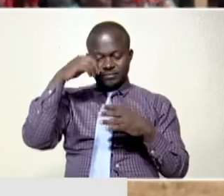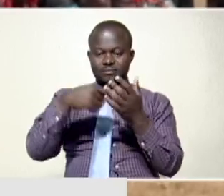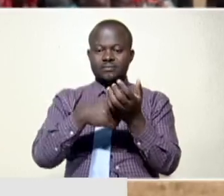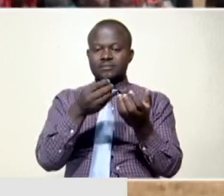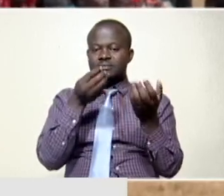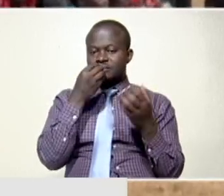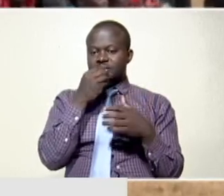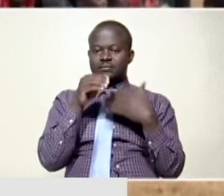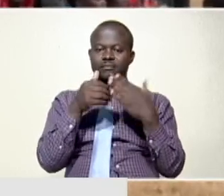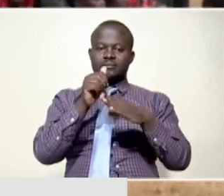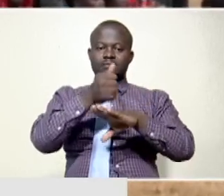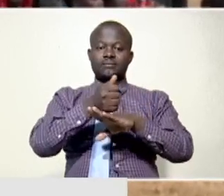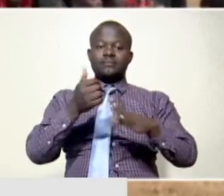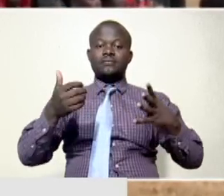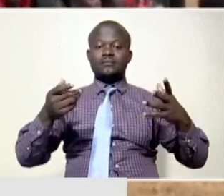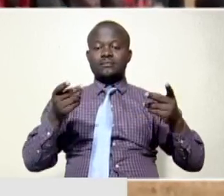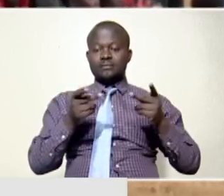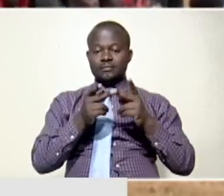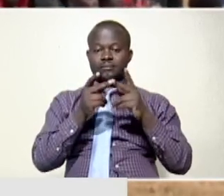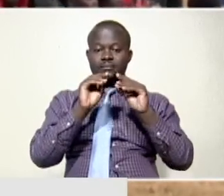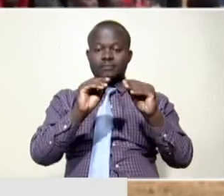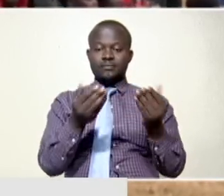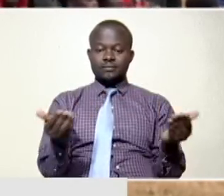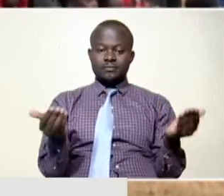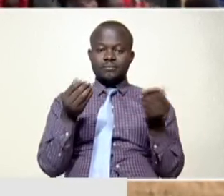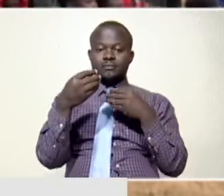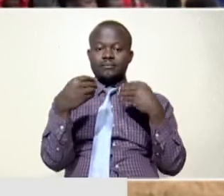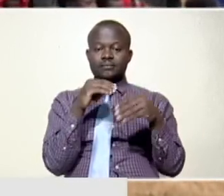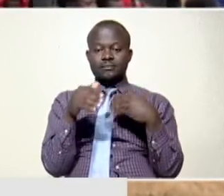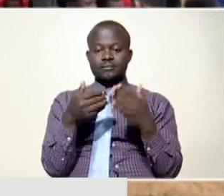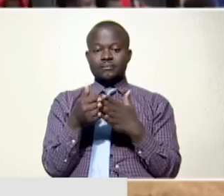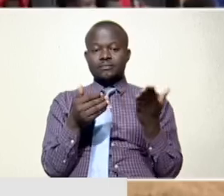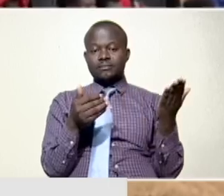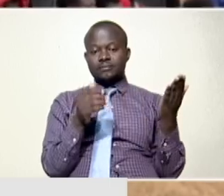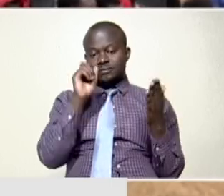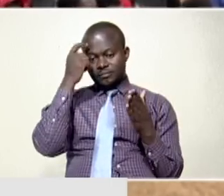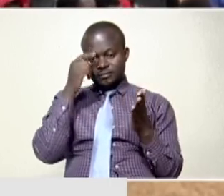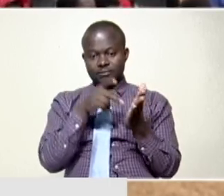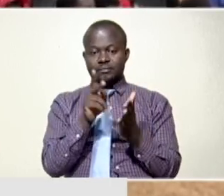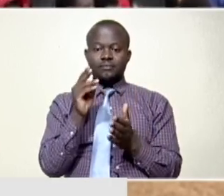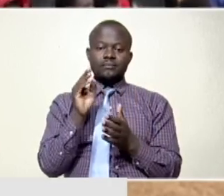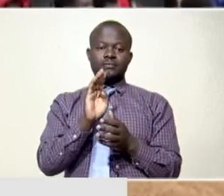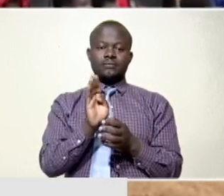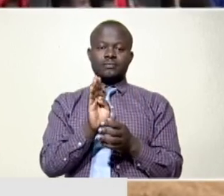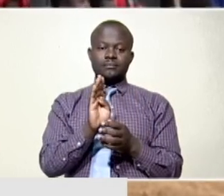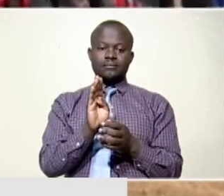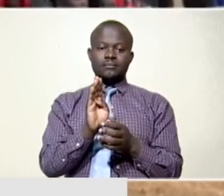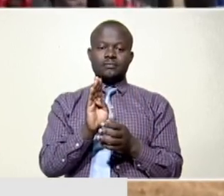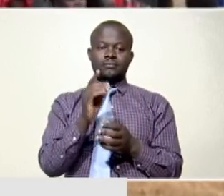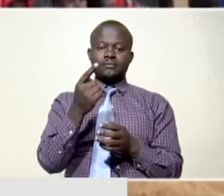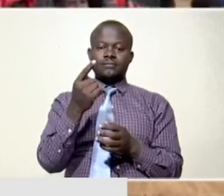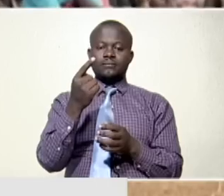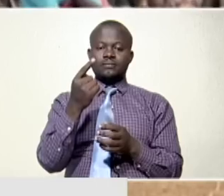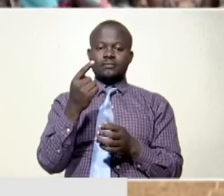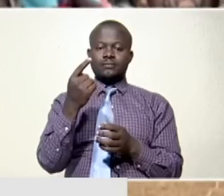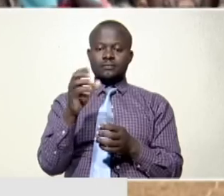kubagaburira kubashyiraho inkambi kwigisha abana kubaha ibikoresho leta yishyuraga miliyari ijana miliyoni ijana